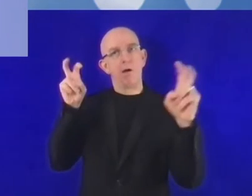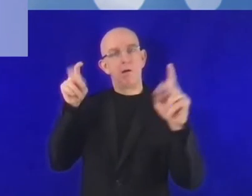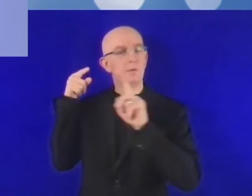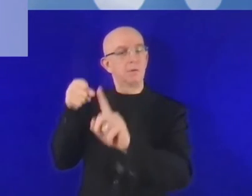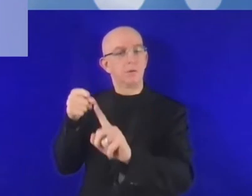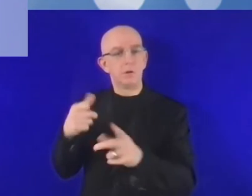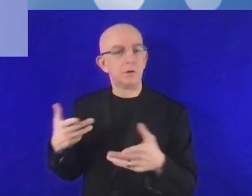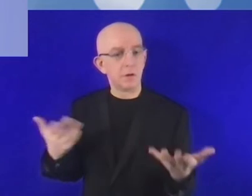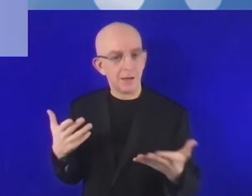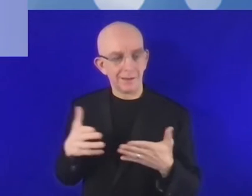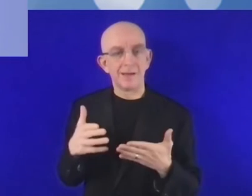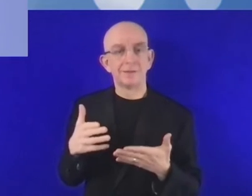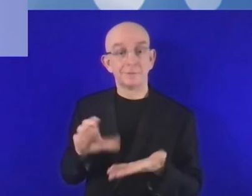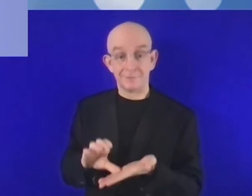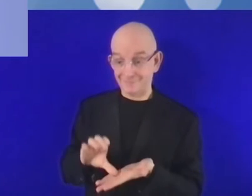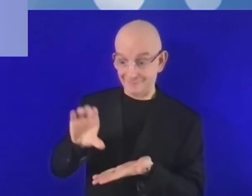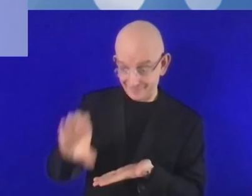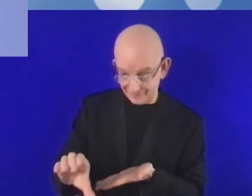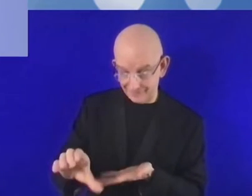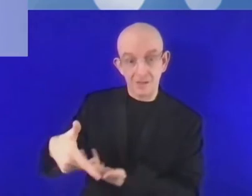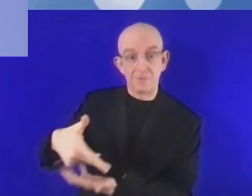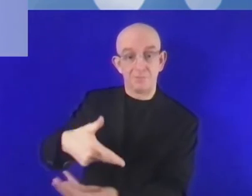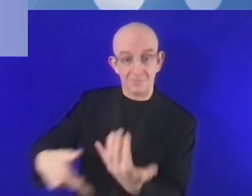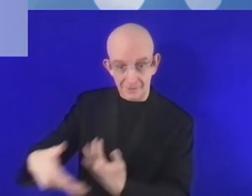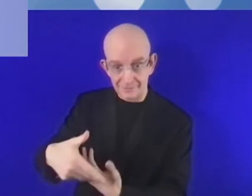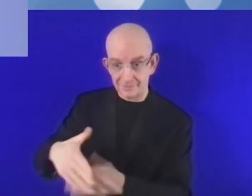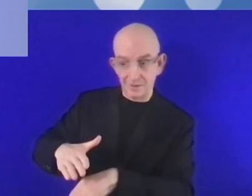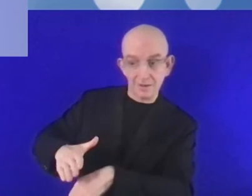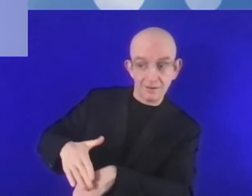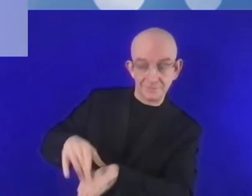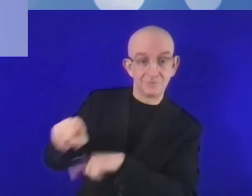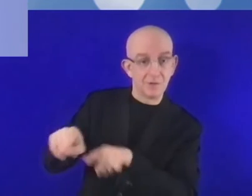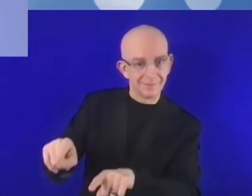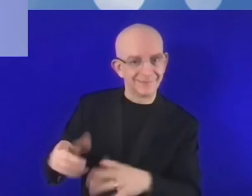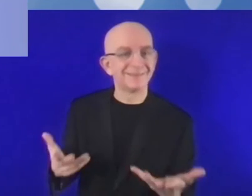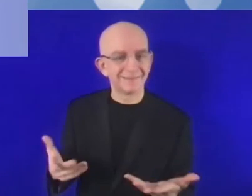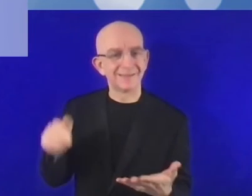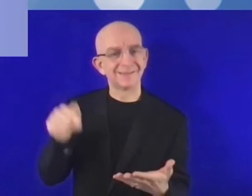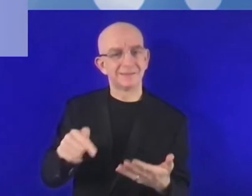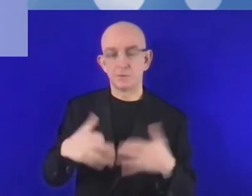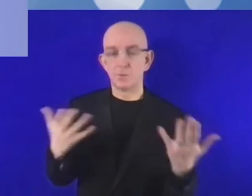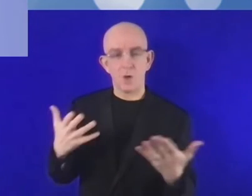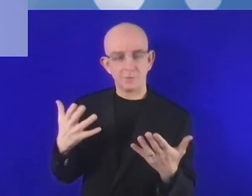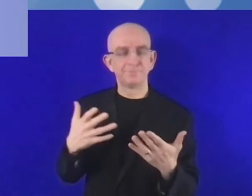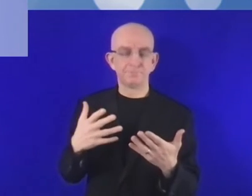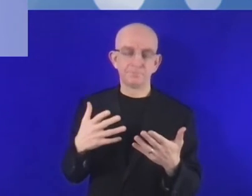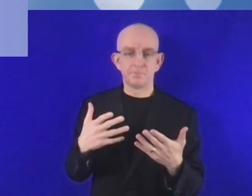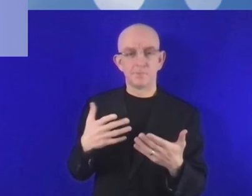пандемии. Наша группа старается предлагать очень широкий